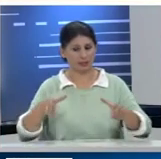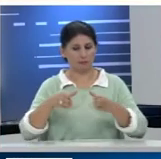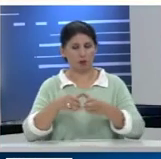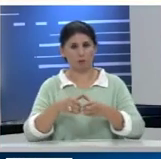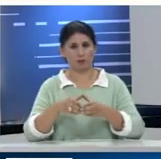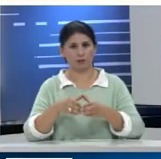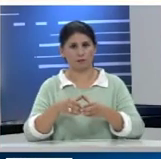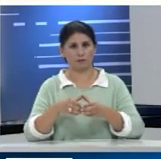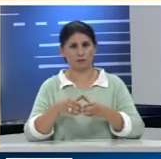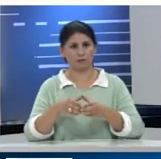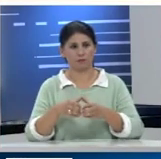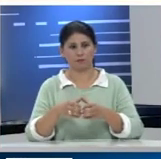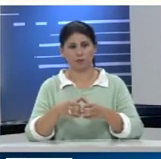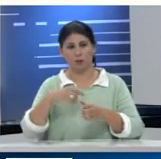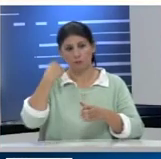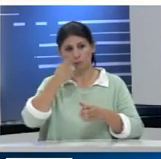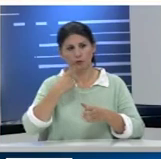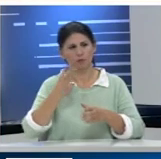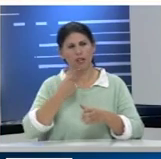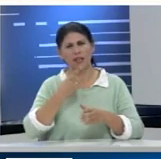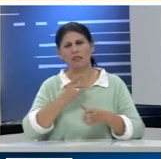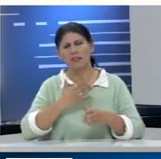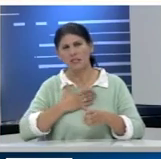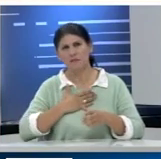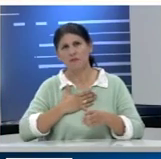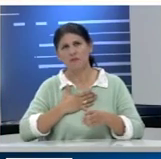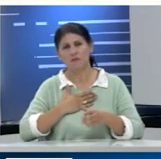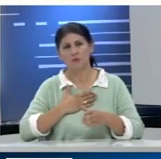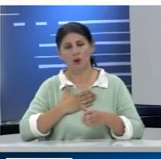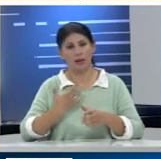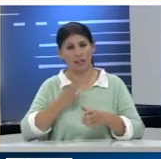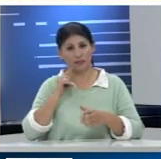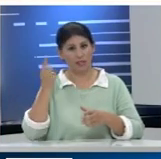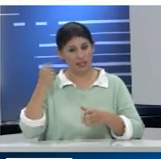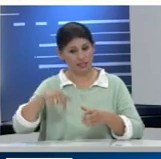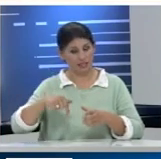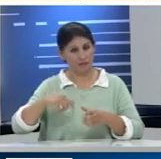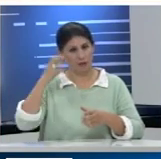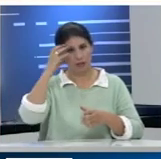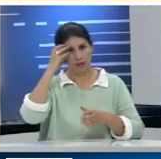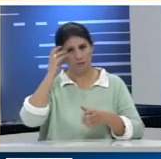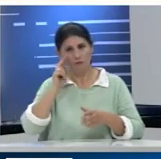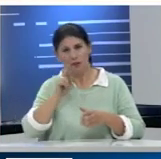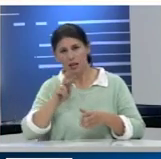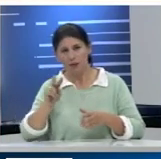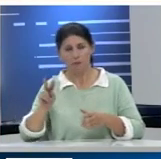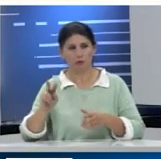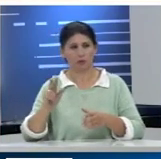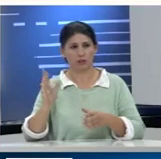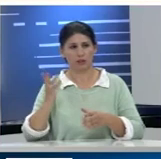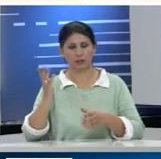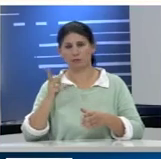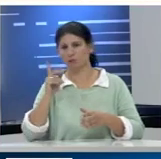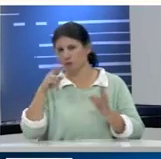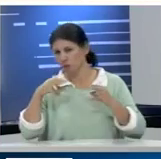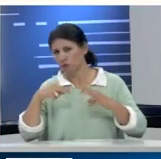επιτροπής. Προσωπικά δεν θα σας πω ότι είχα την ευκαιρία σήμερα να θυμηθώ, βλέποντας και ορισμένα